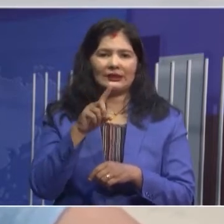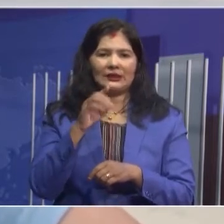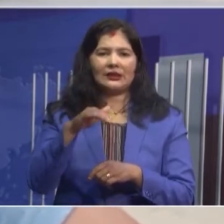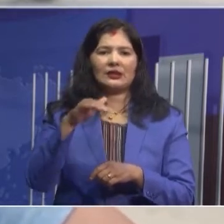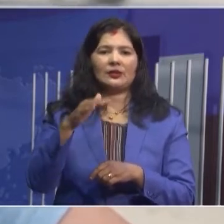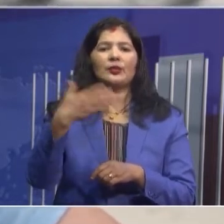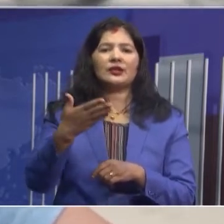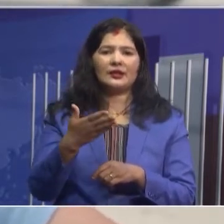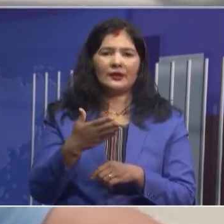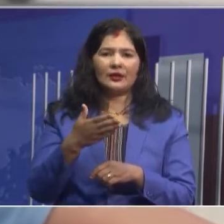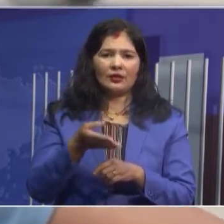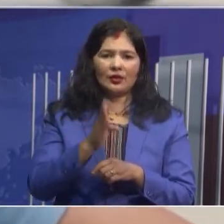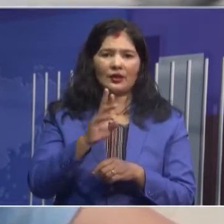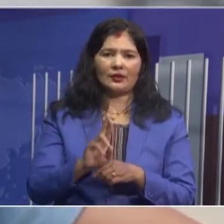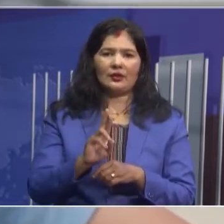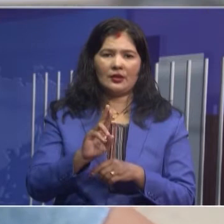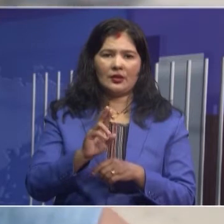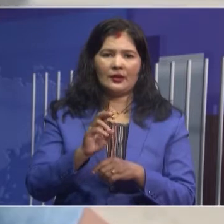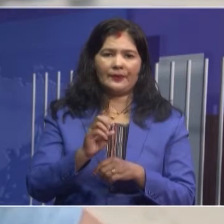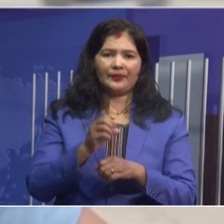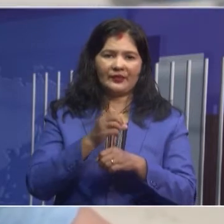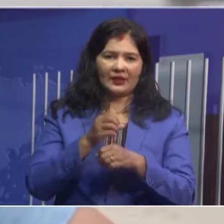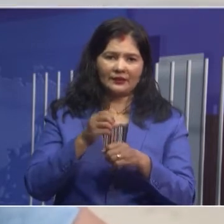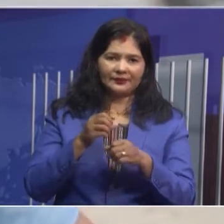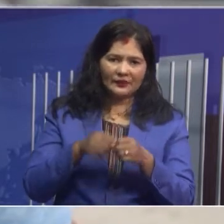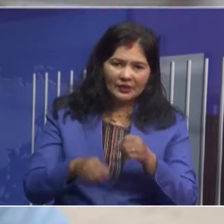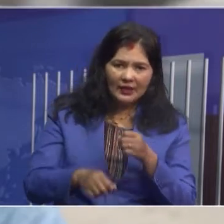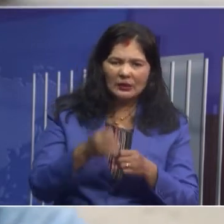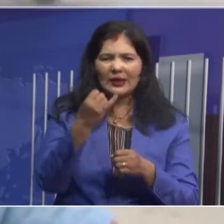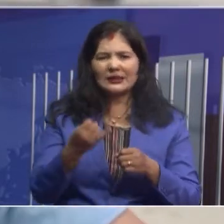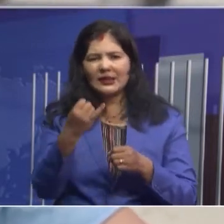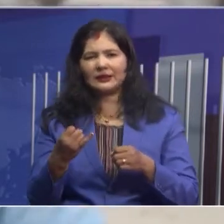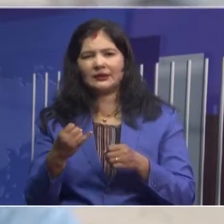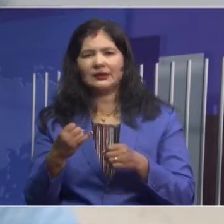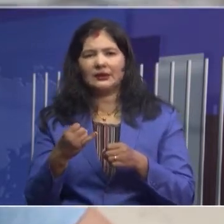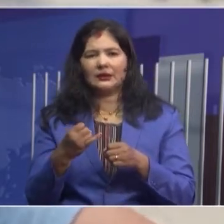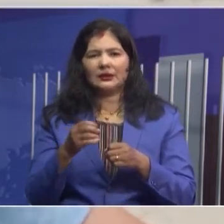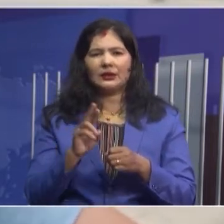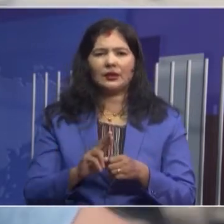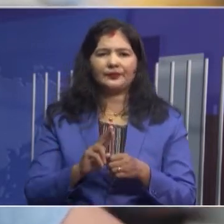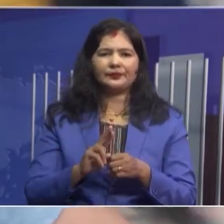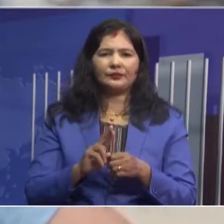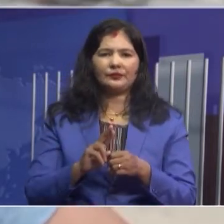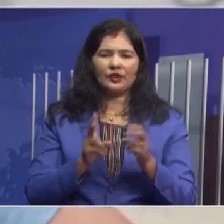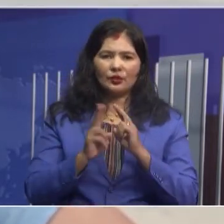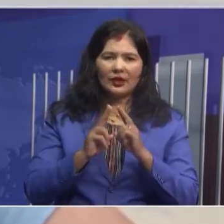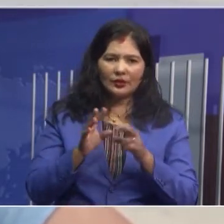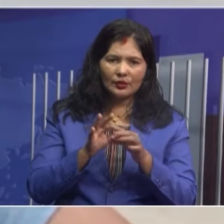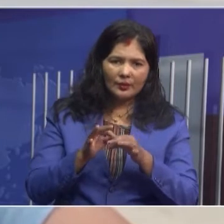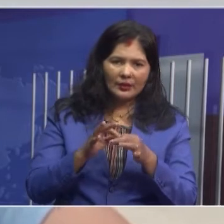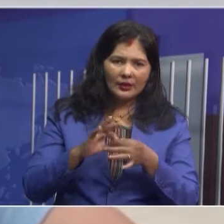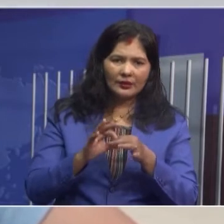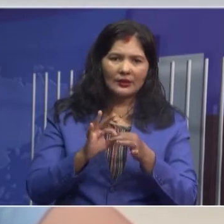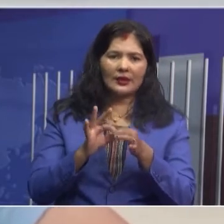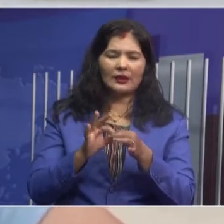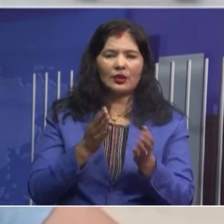गएर तपाईँको चाहिँ असारको लास्ट लास्टतिर तपाईँको चाहिँ त्यो सायद बजेट खर्चोट सम्बन्धी कुराहरू मिलाउनलाई होला त्यो